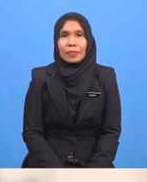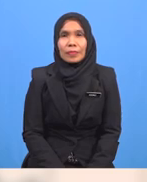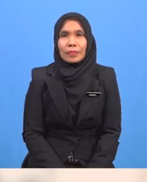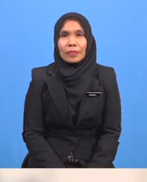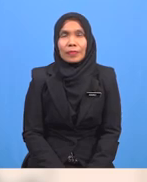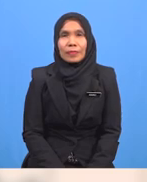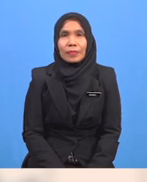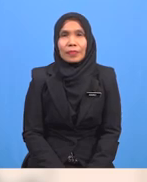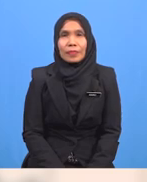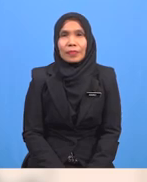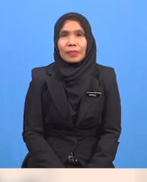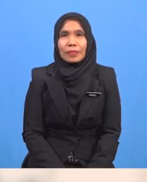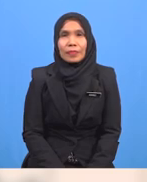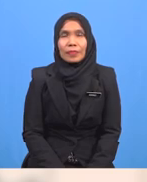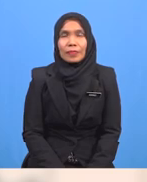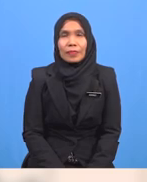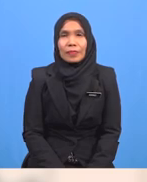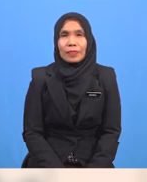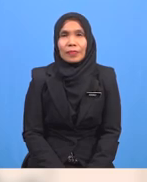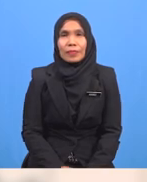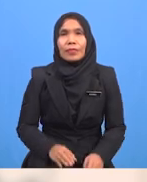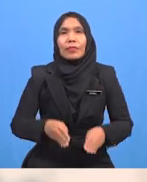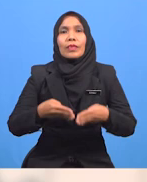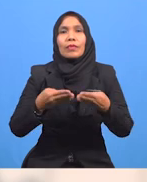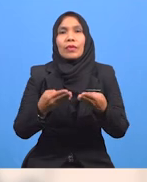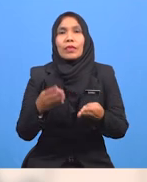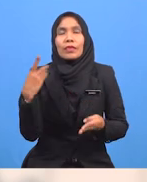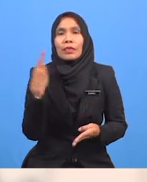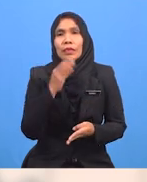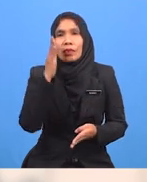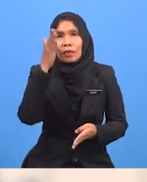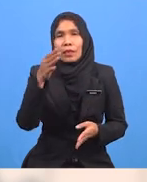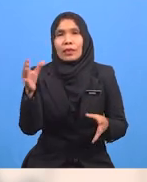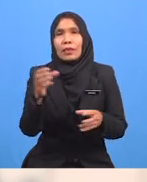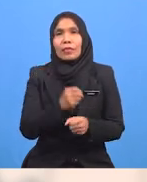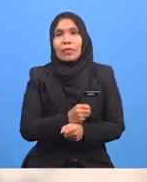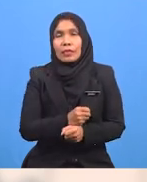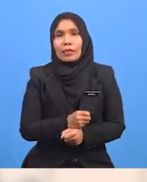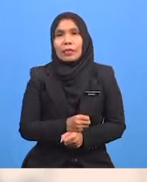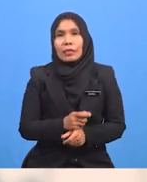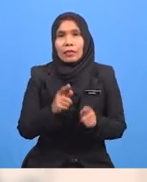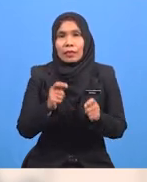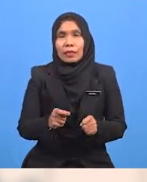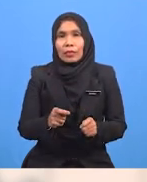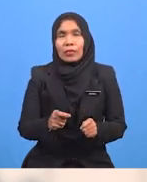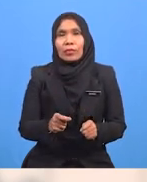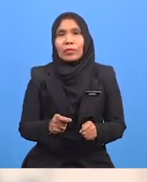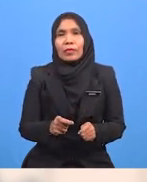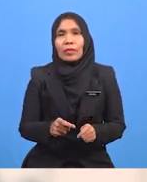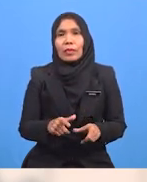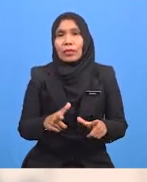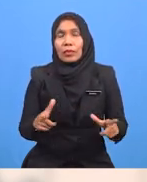contoh satu hingga tiga Hai bagaimana kita akan dapat menentukan luas segitiga jika